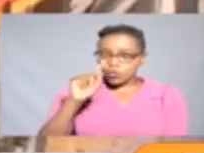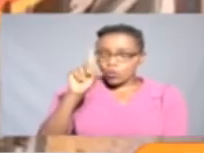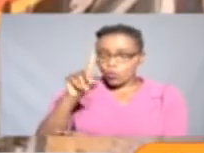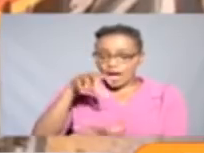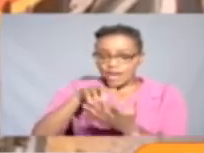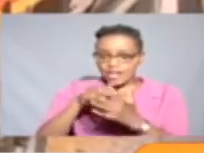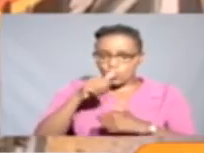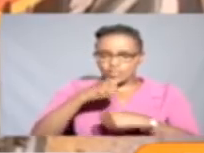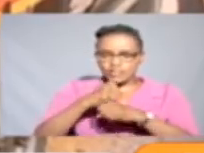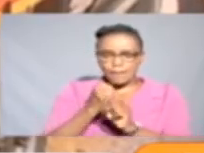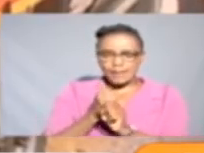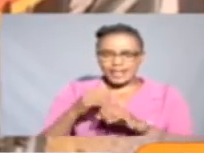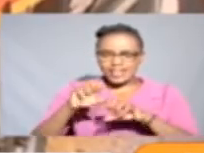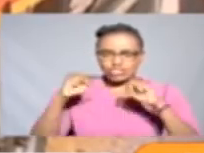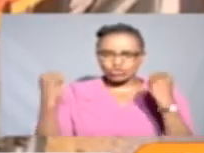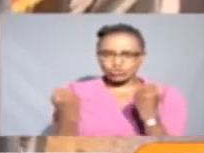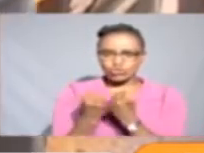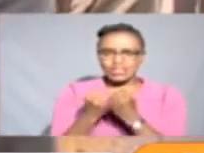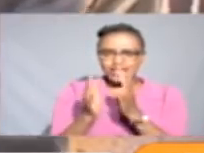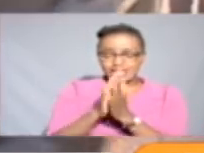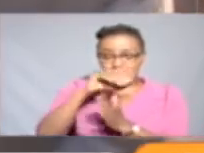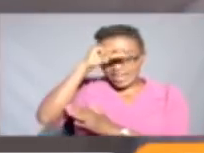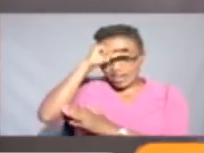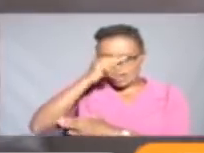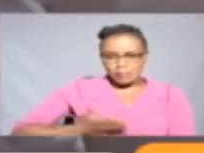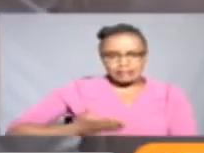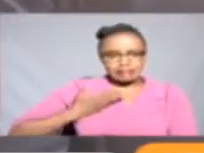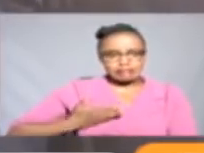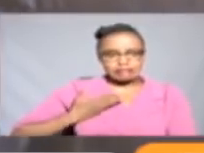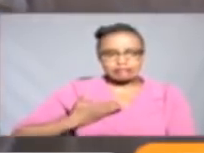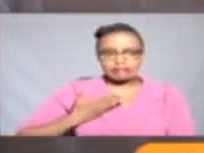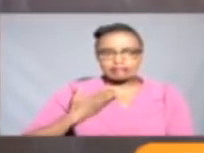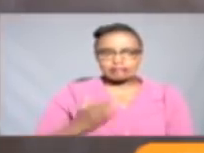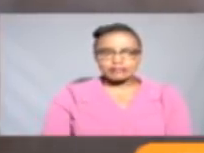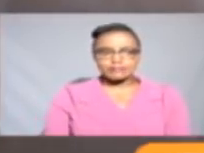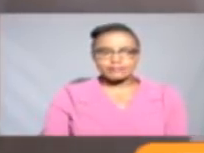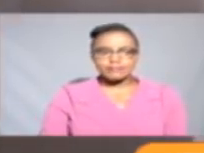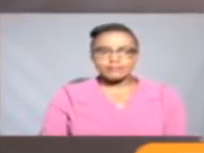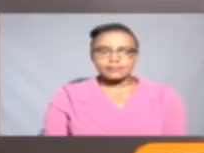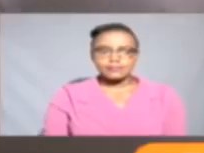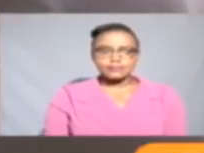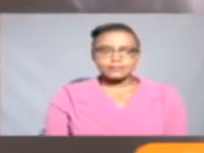ambavyo vinakera jamii na serikali kwa ujumla. Nimrod Tabu, Runinga Citizen.